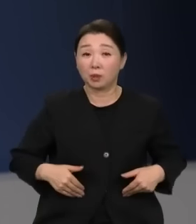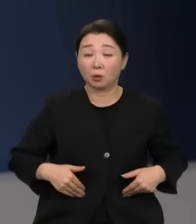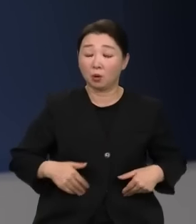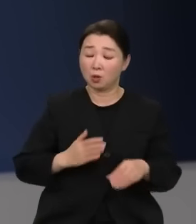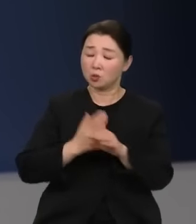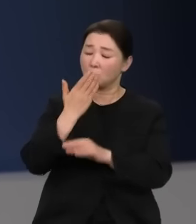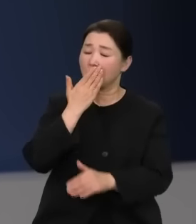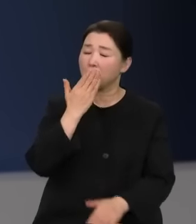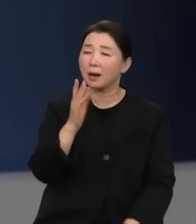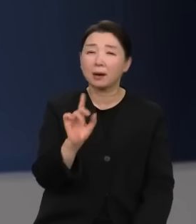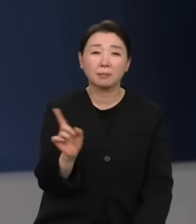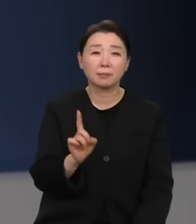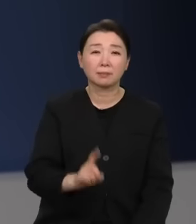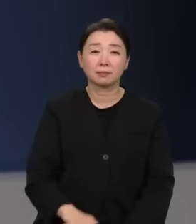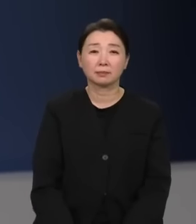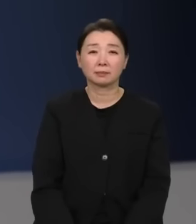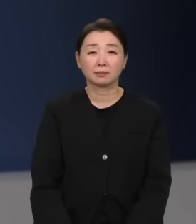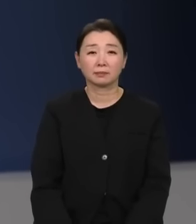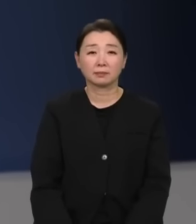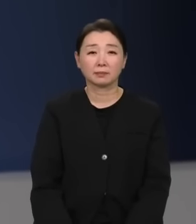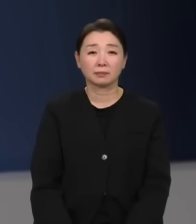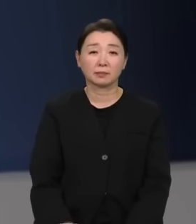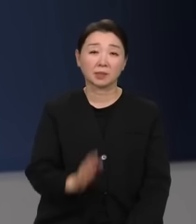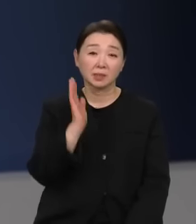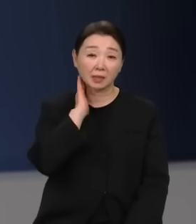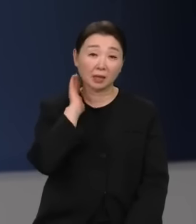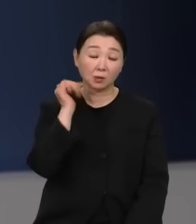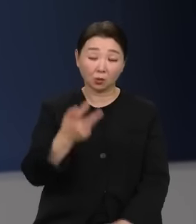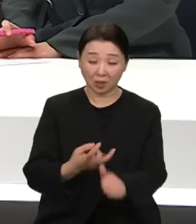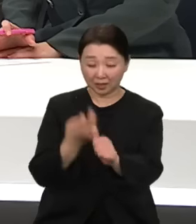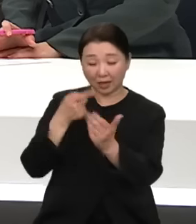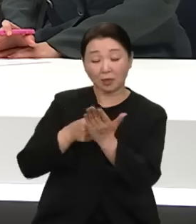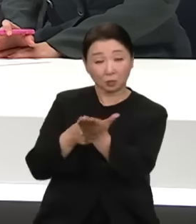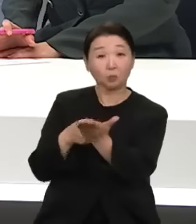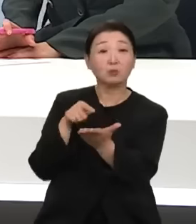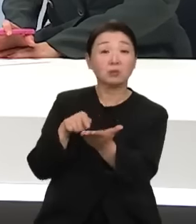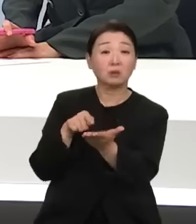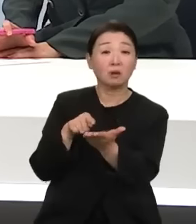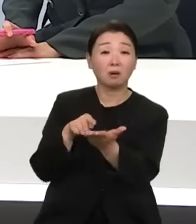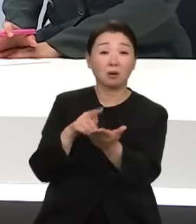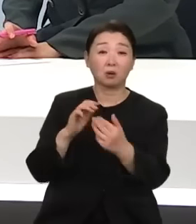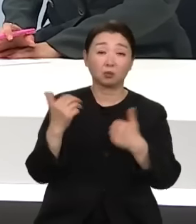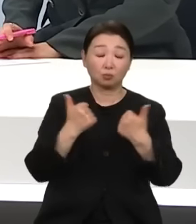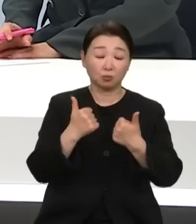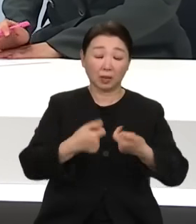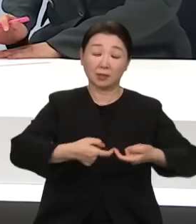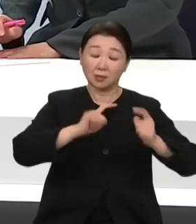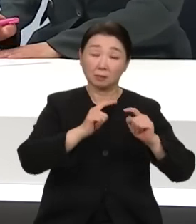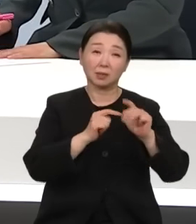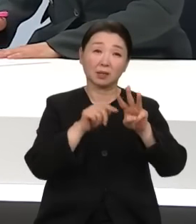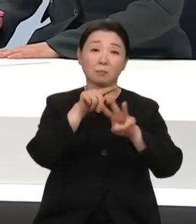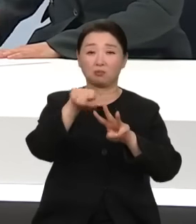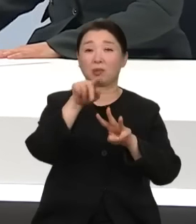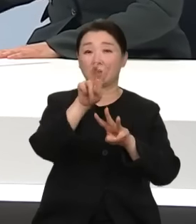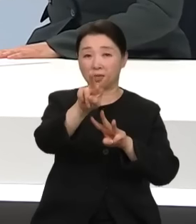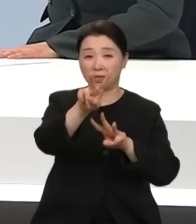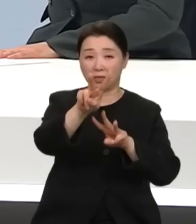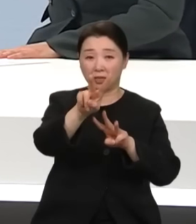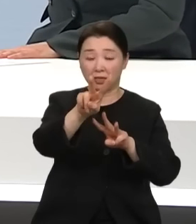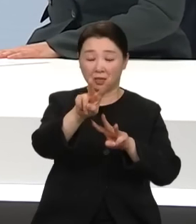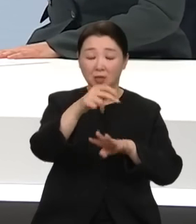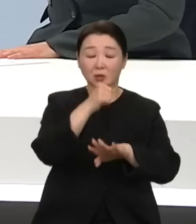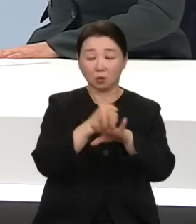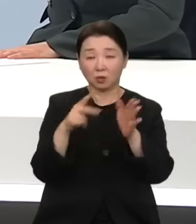통과 가능성이 얼마나 됩니까네이 대통령에 대한 탄핵 소추는 국회 제적 위원의 3분의 그러니까